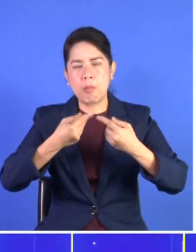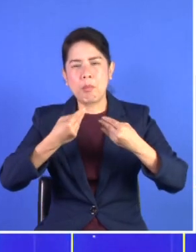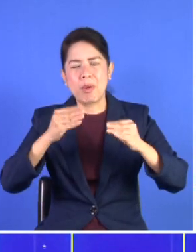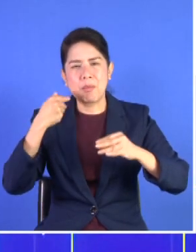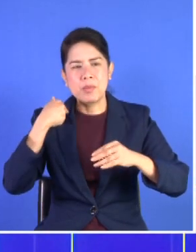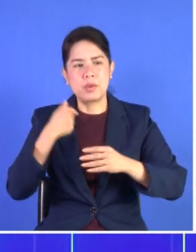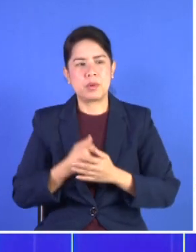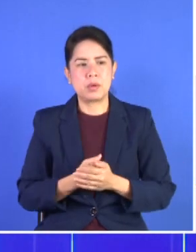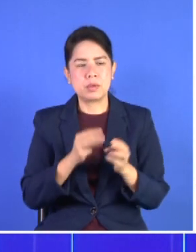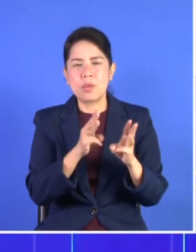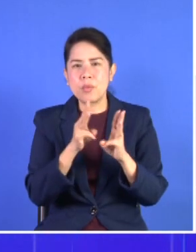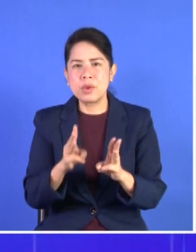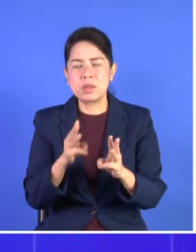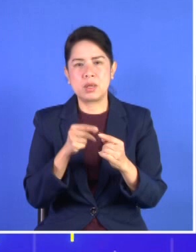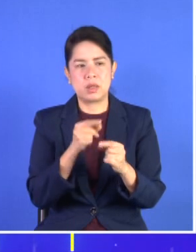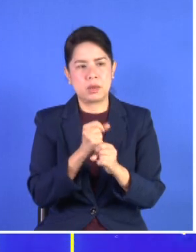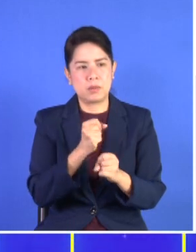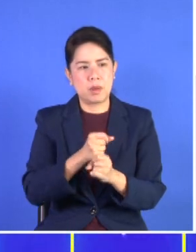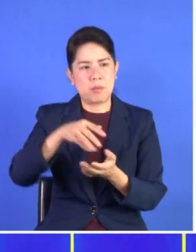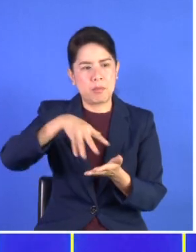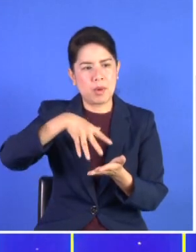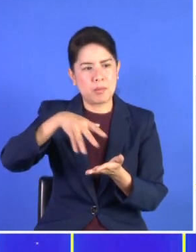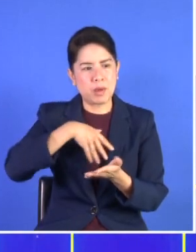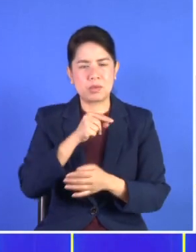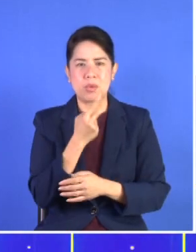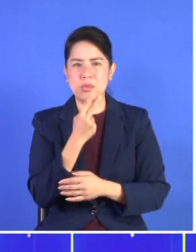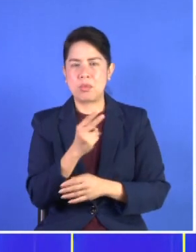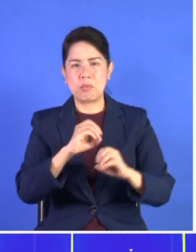าดเก็บกวาดแบบนี้นะเพิ่งจะเคยเห็นเหมือนกันนะ